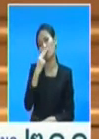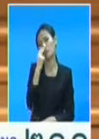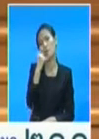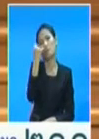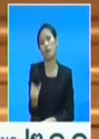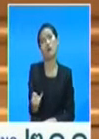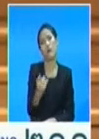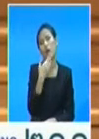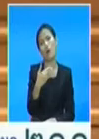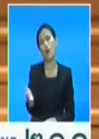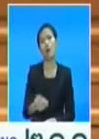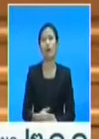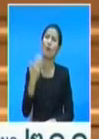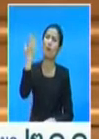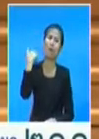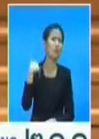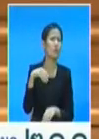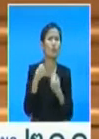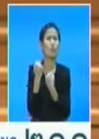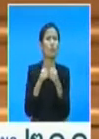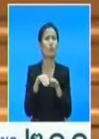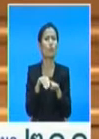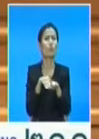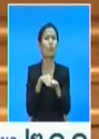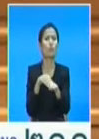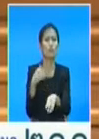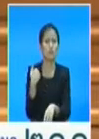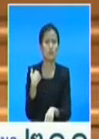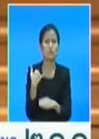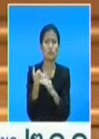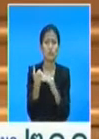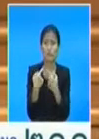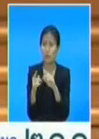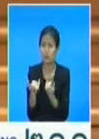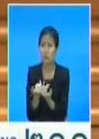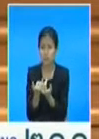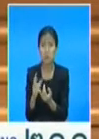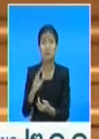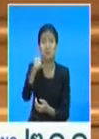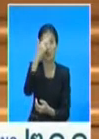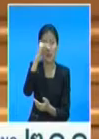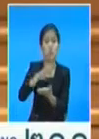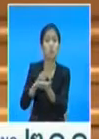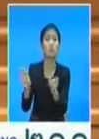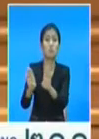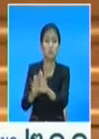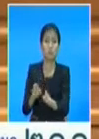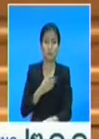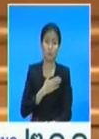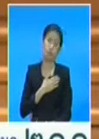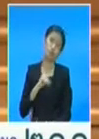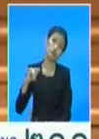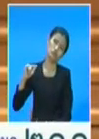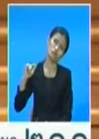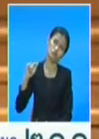ช่วงนั้นการจราจรติดขัดครับวันนี้ดีขึ้นเพราะโรงเรียนปิดเทอมผมขึ้นเครื่องดูการจราจ